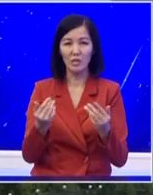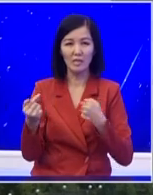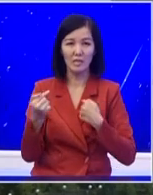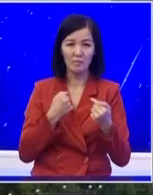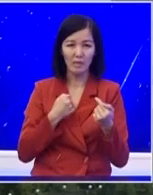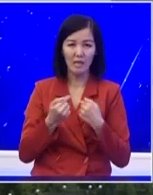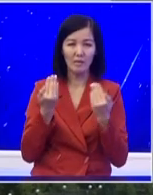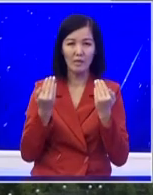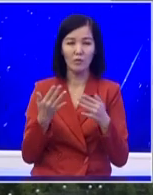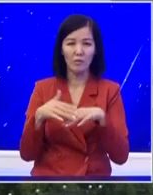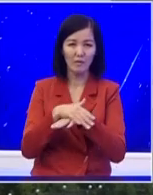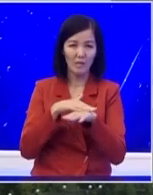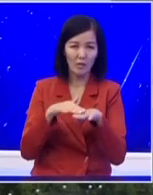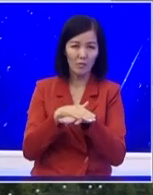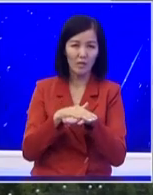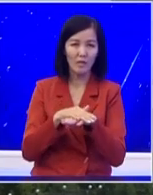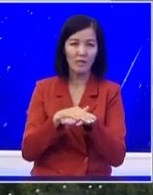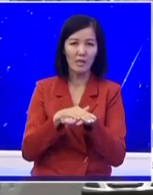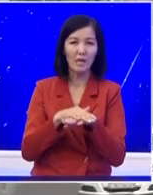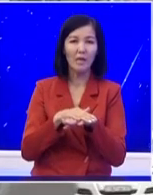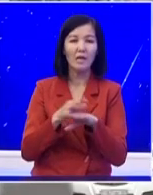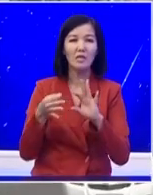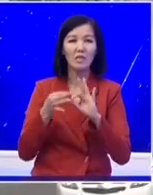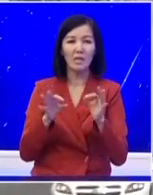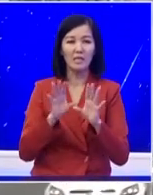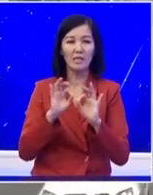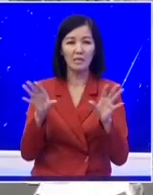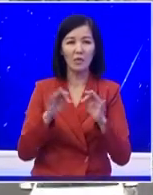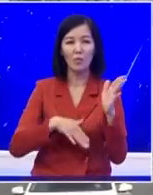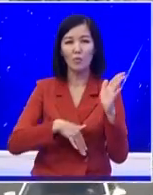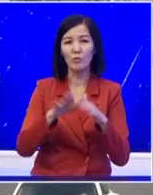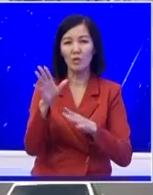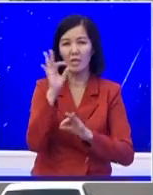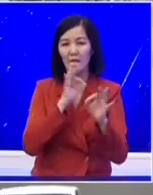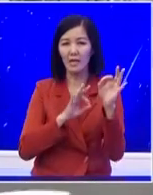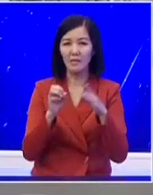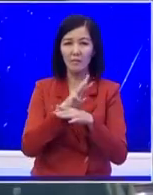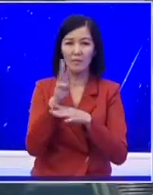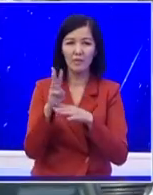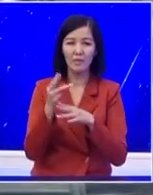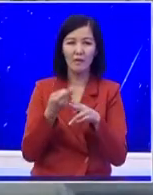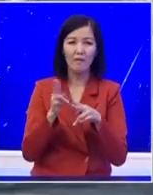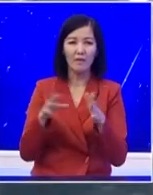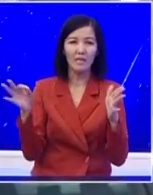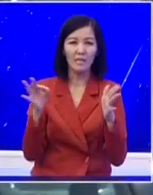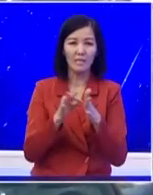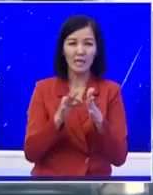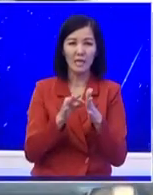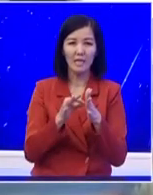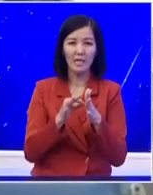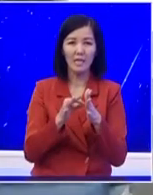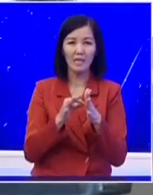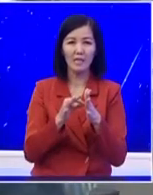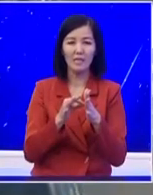на долю людей. В ходе обращения отдельно остановился на улучшении лекарственного обеспечения. В этих целях сокращены сроки и